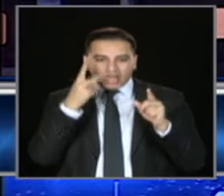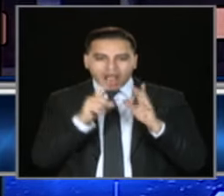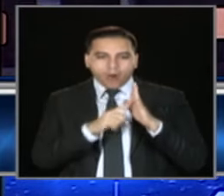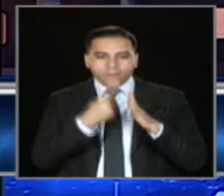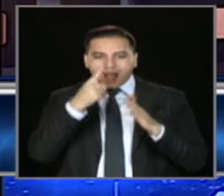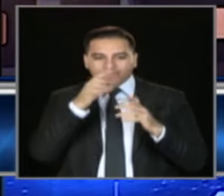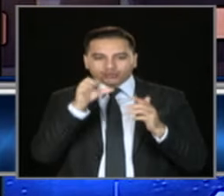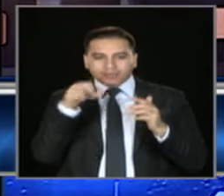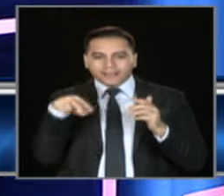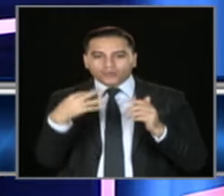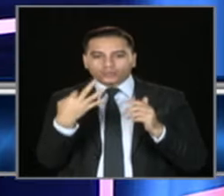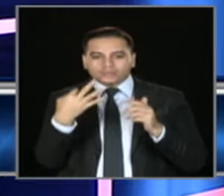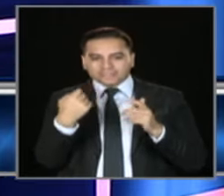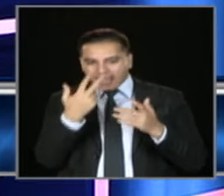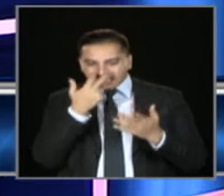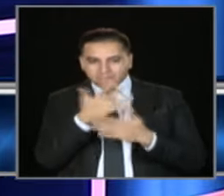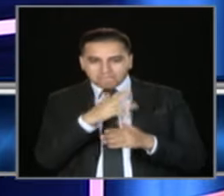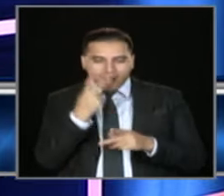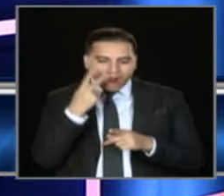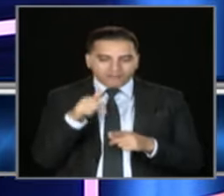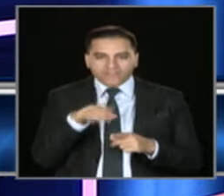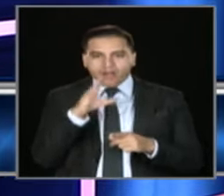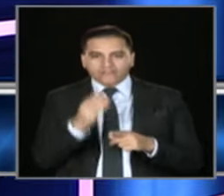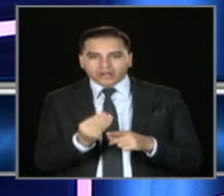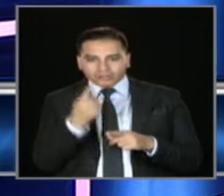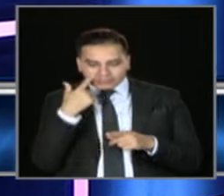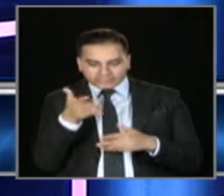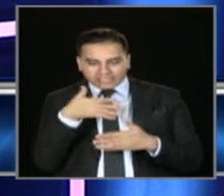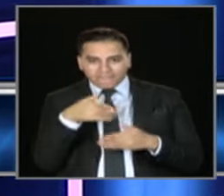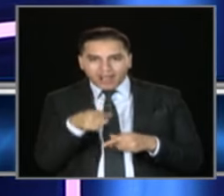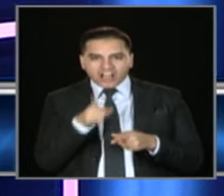إحدى الدول الإفريقية فما هي؟